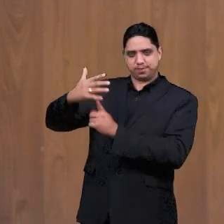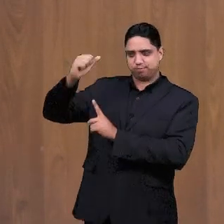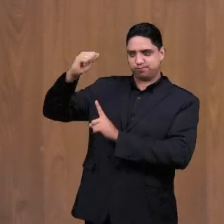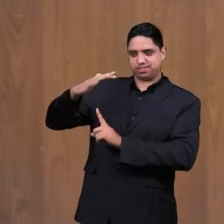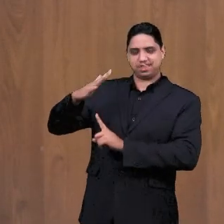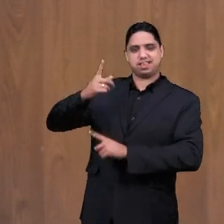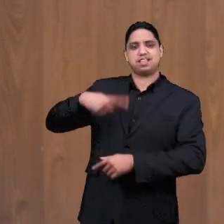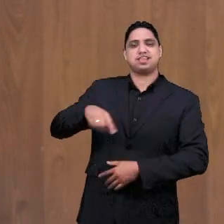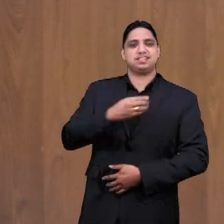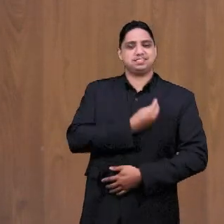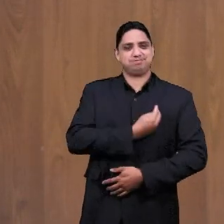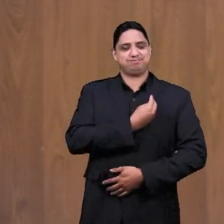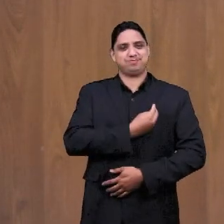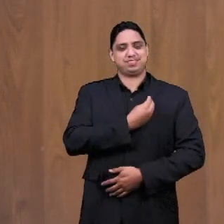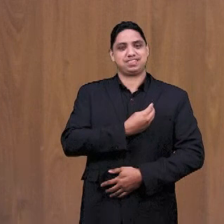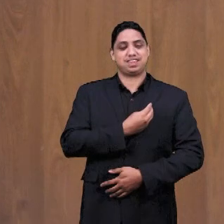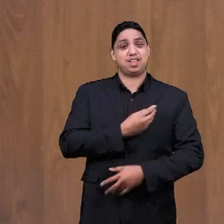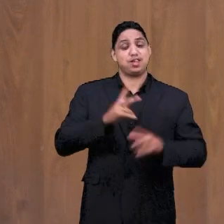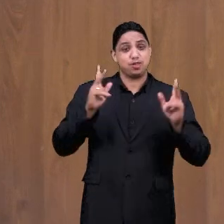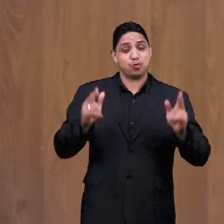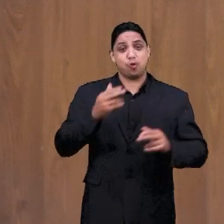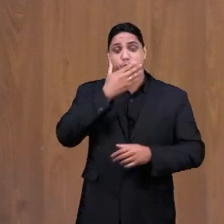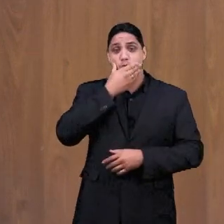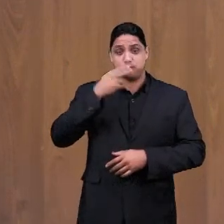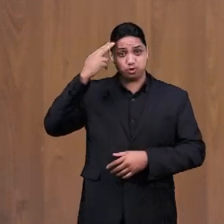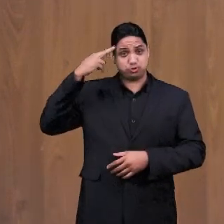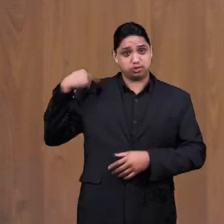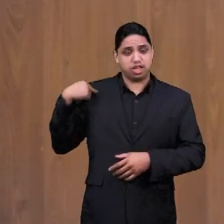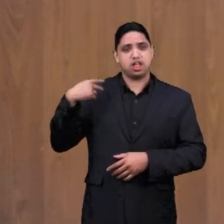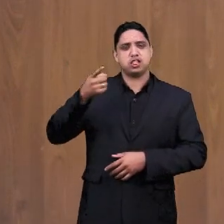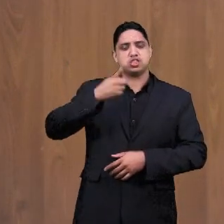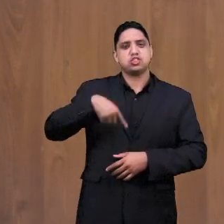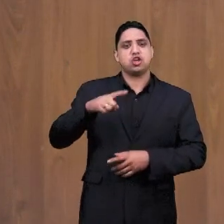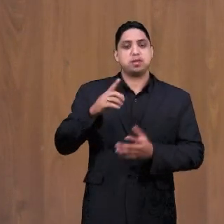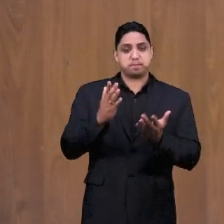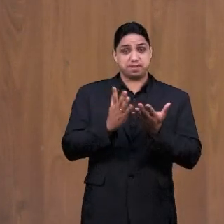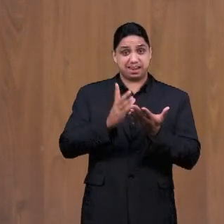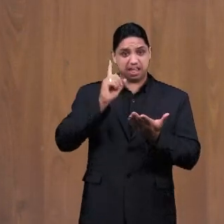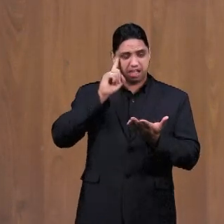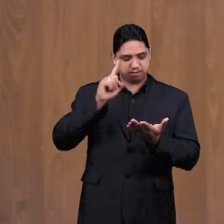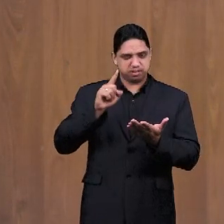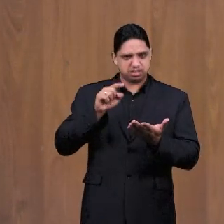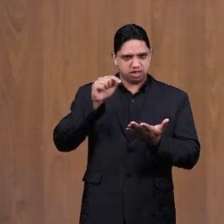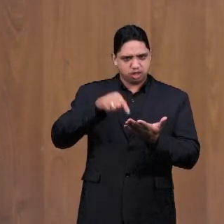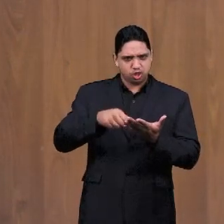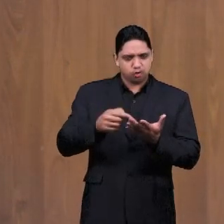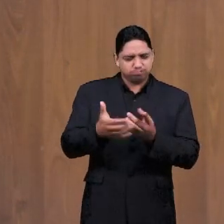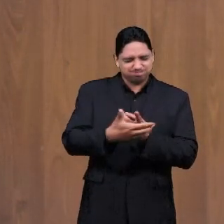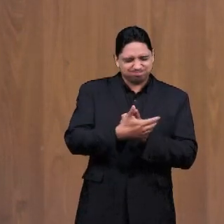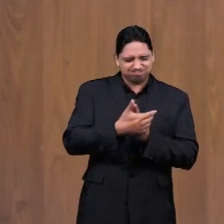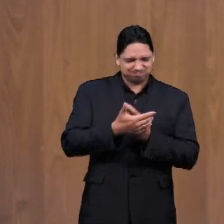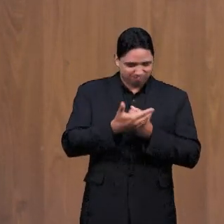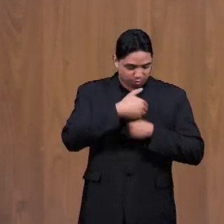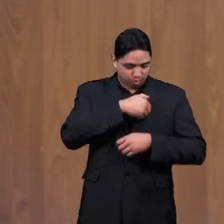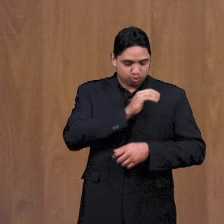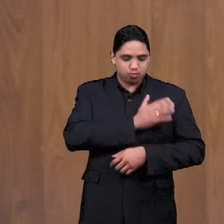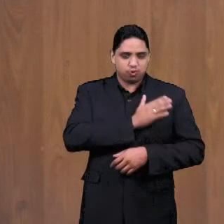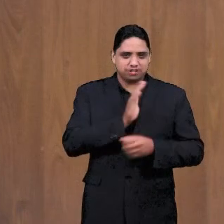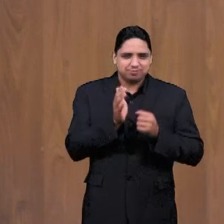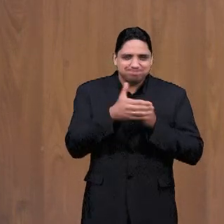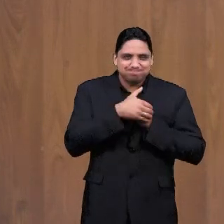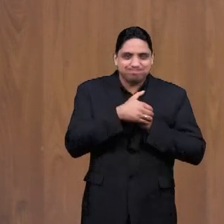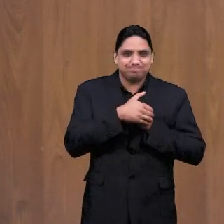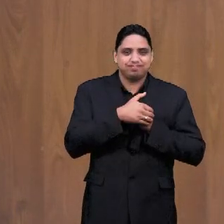Comme Joseph, nous allons garder la parole de Dieu dans notre cœur et nous allons résister les propositions